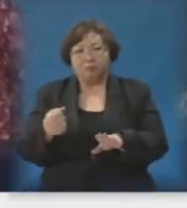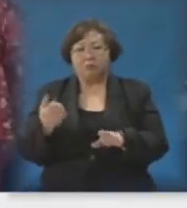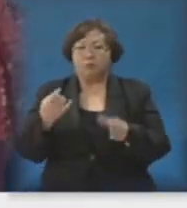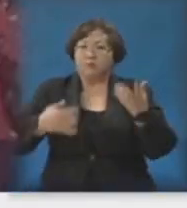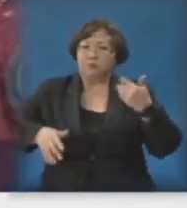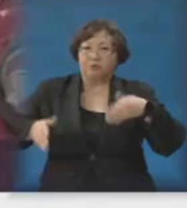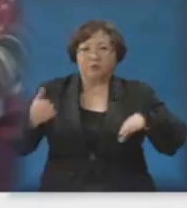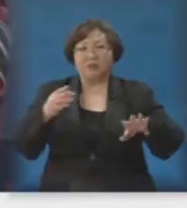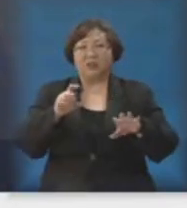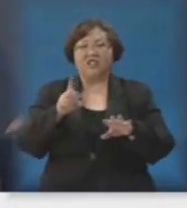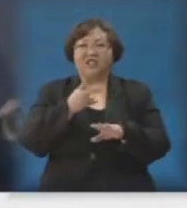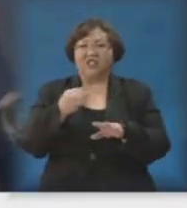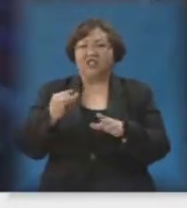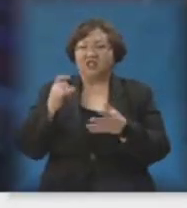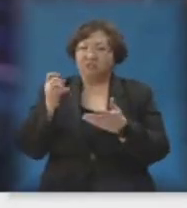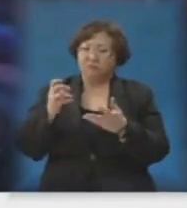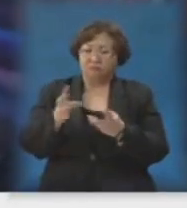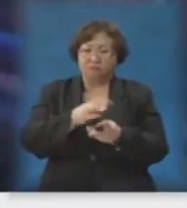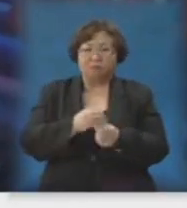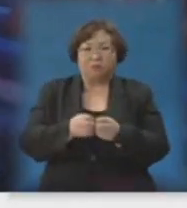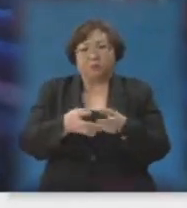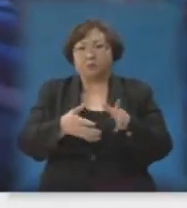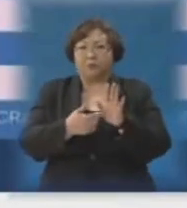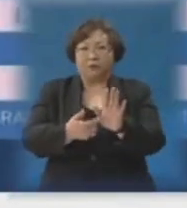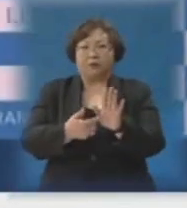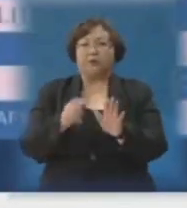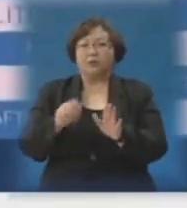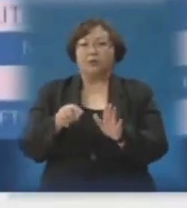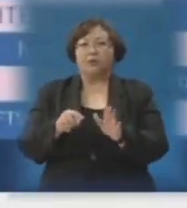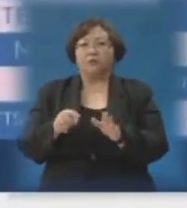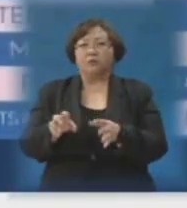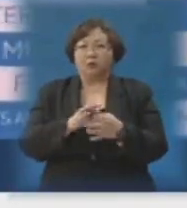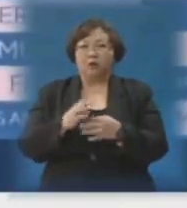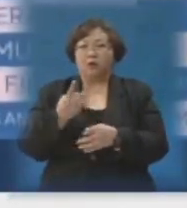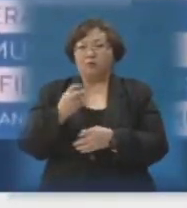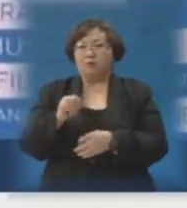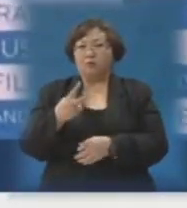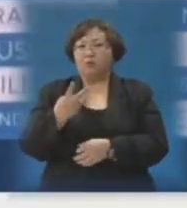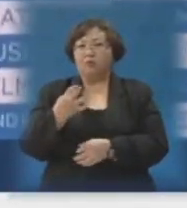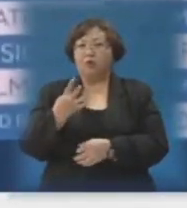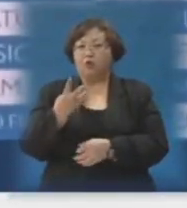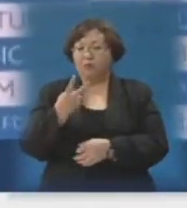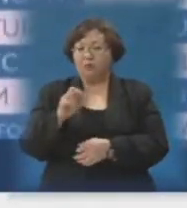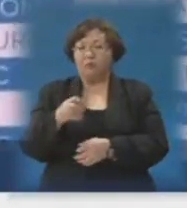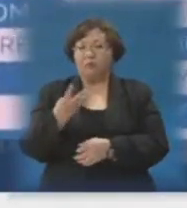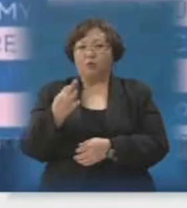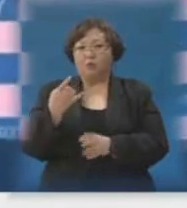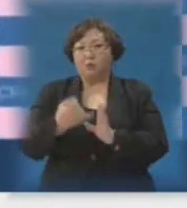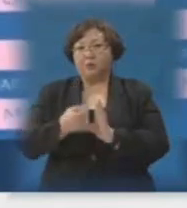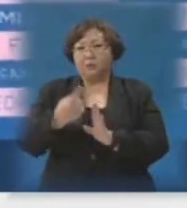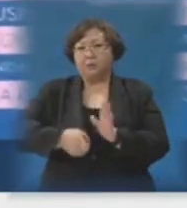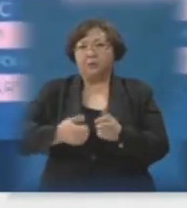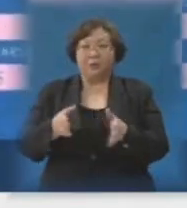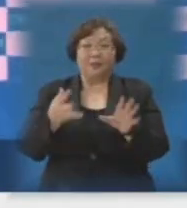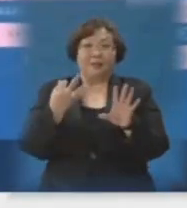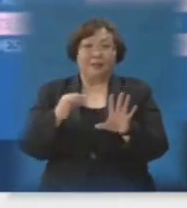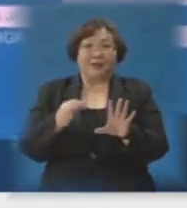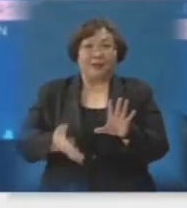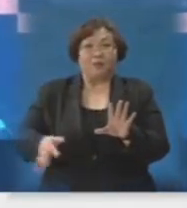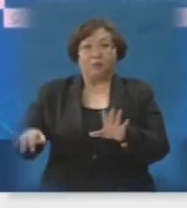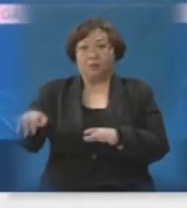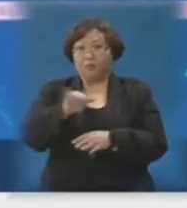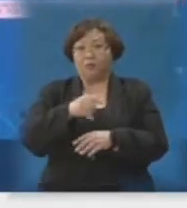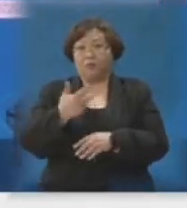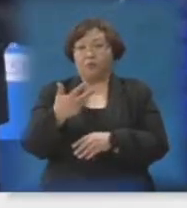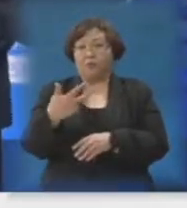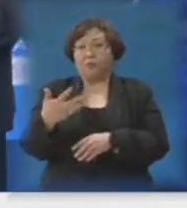гурван чиглэлээр бүртгүүлжээ. За ЮНЕСКО-гийн бүтээлч хотуудын сүлжээ нь 2004 оны 6 дугаар сард байгуулагдсан. За 80 гаруй улсын 350